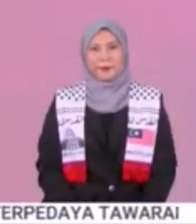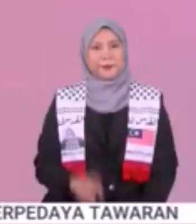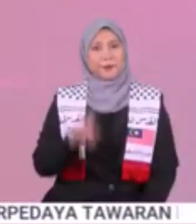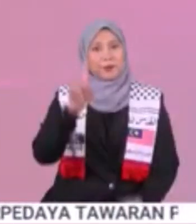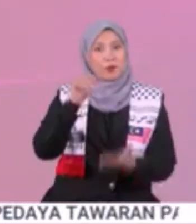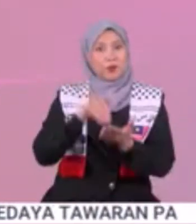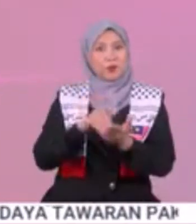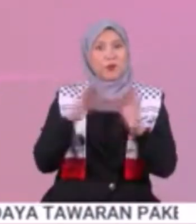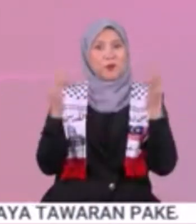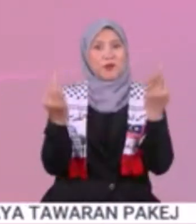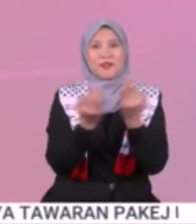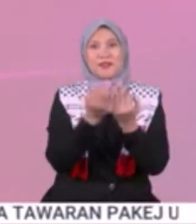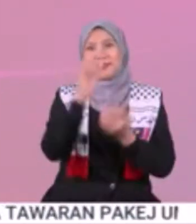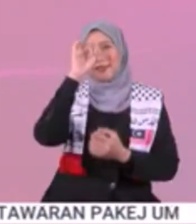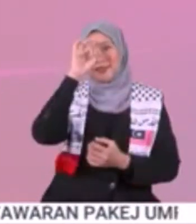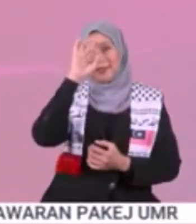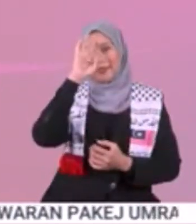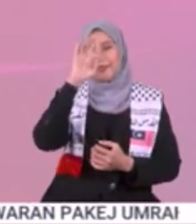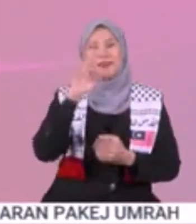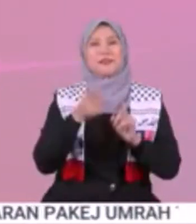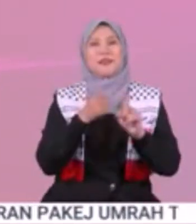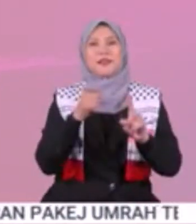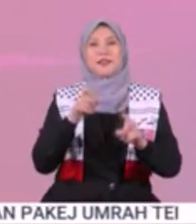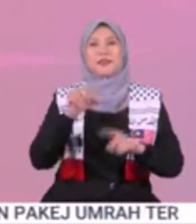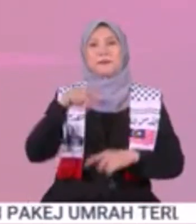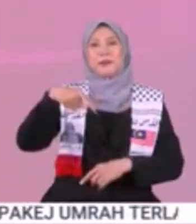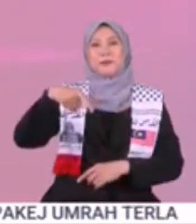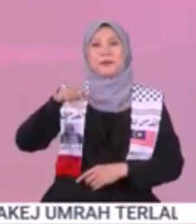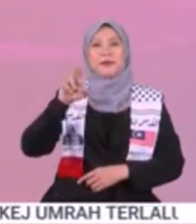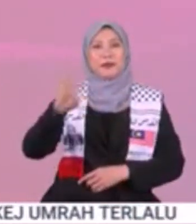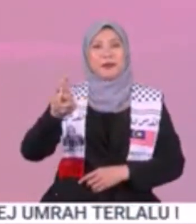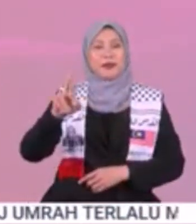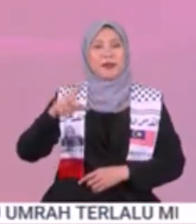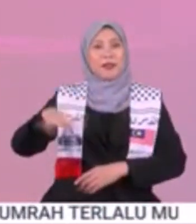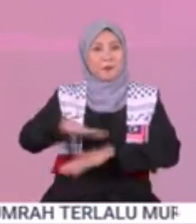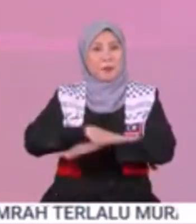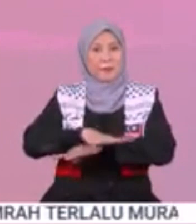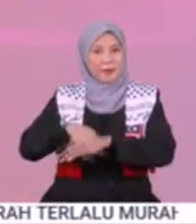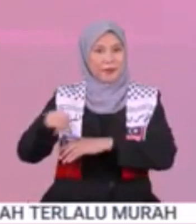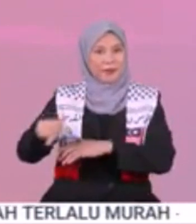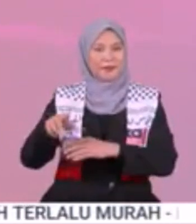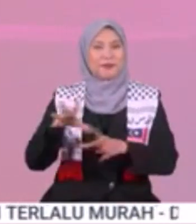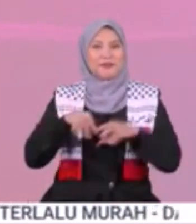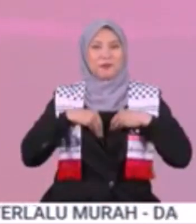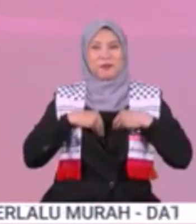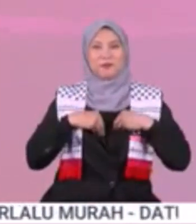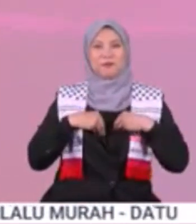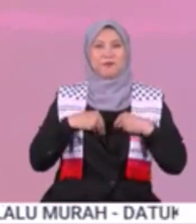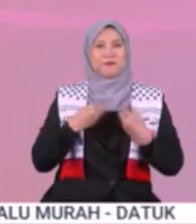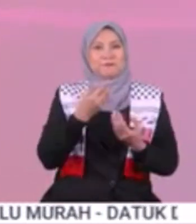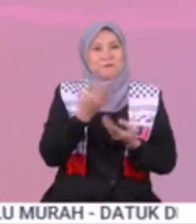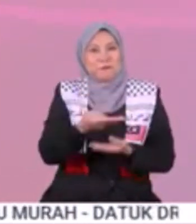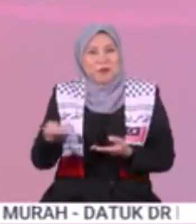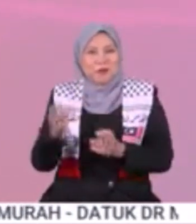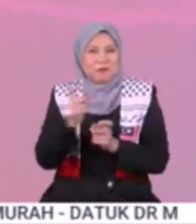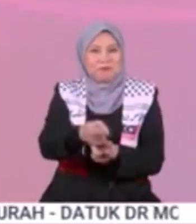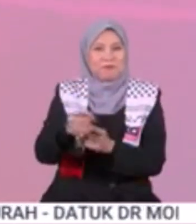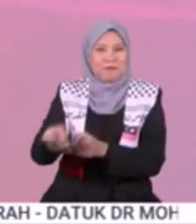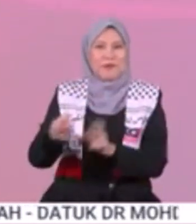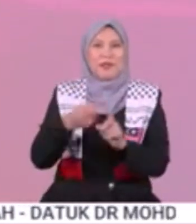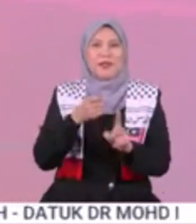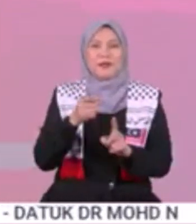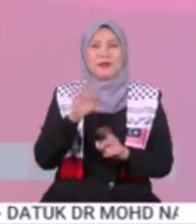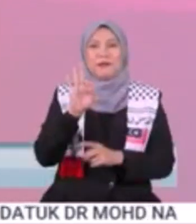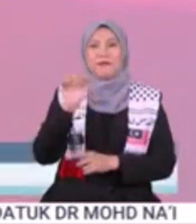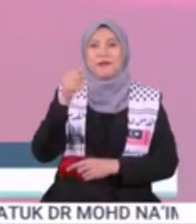1,000 keluarga masyarakat India di kawasan PPRO Lembah Pantai terima sumbangan Deepavali daripada Ahli Parlimennya Fahmi Fadil. Ia bertujuan meringankan